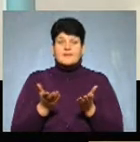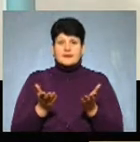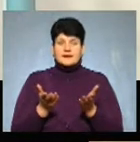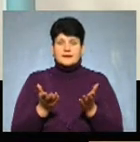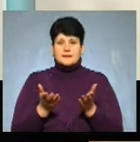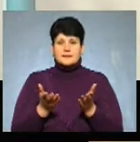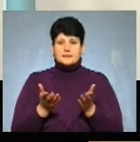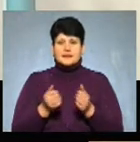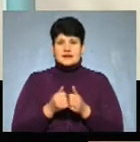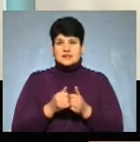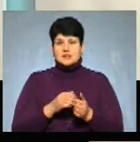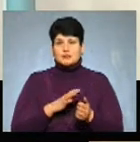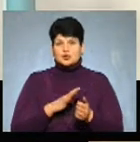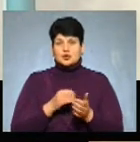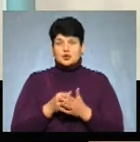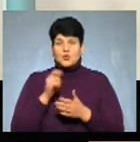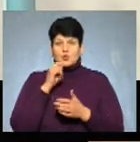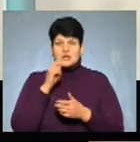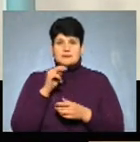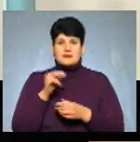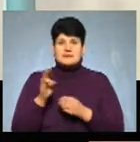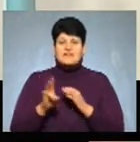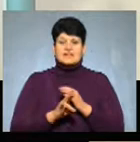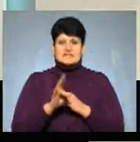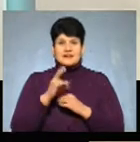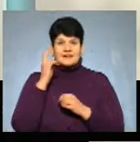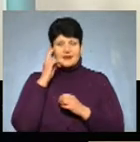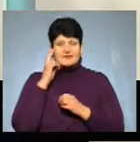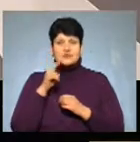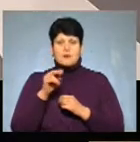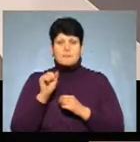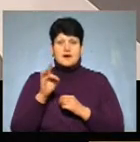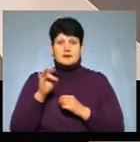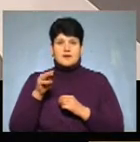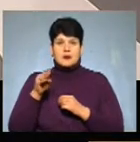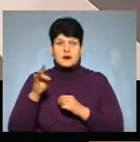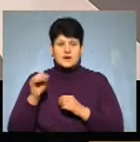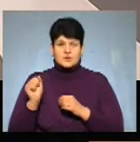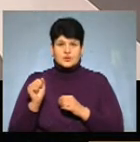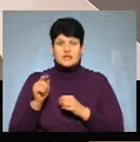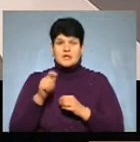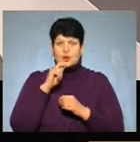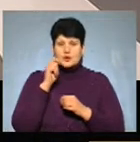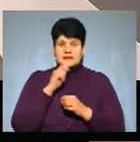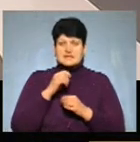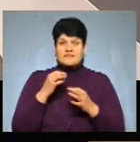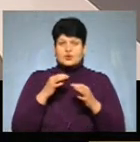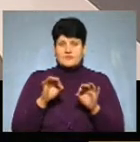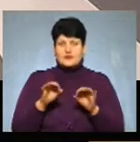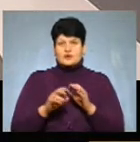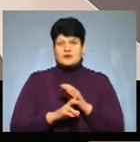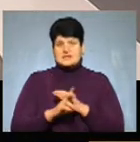які приналежні були до Української православної церкви Київського патріархату і Української